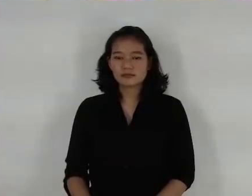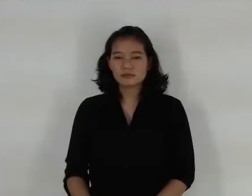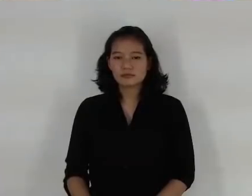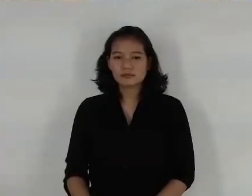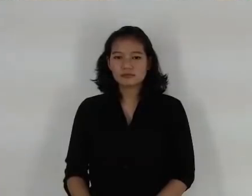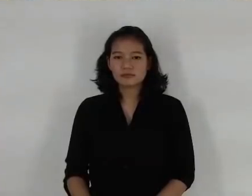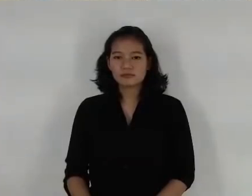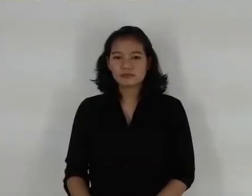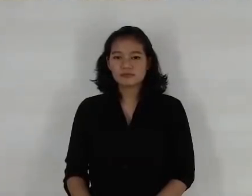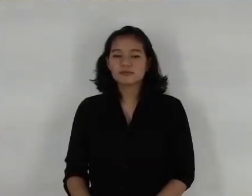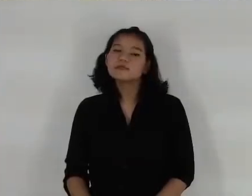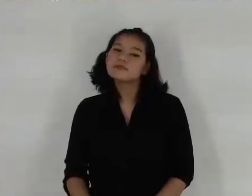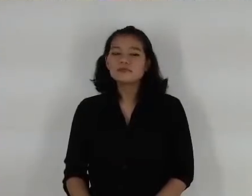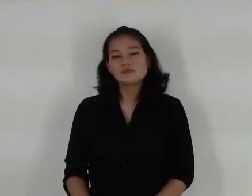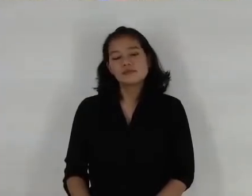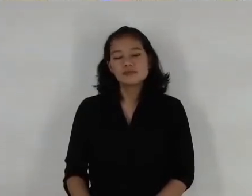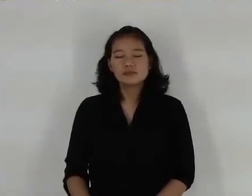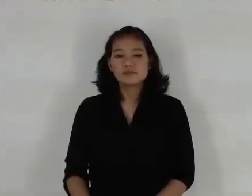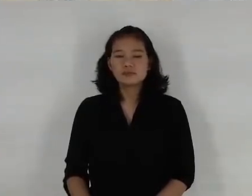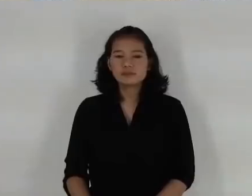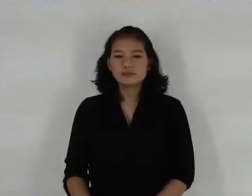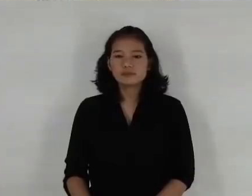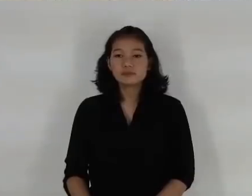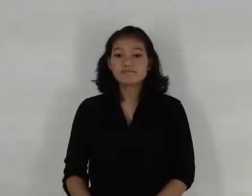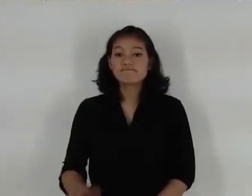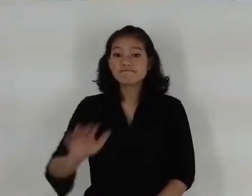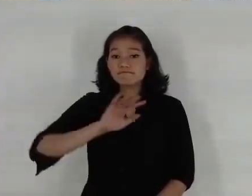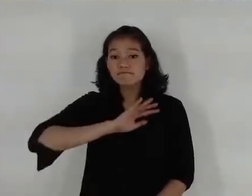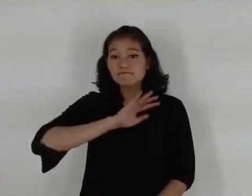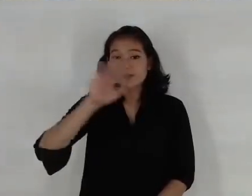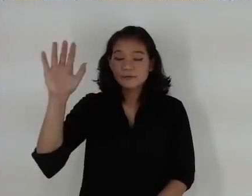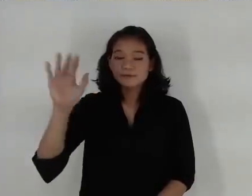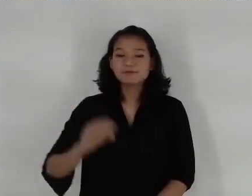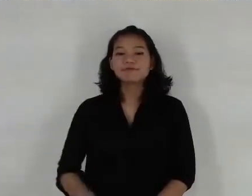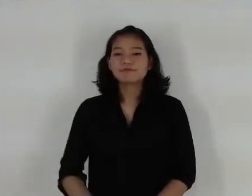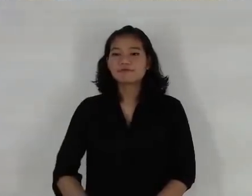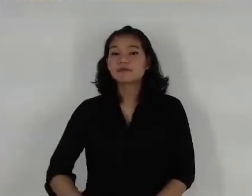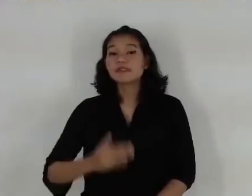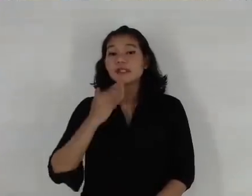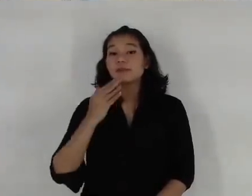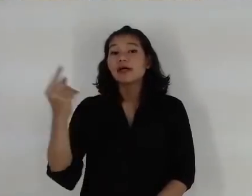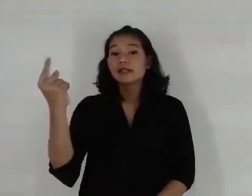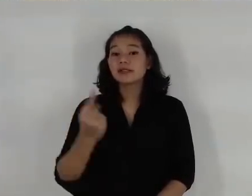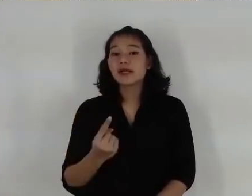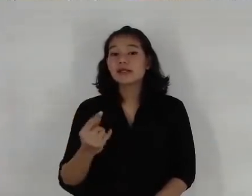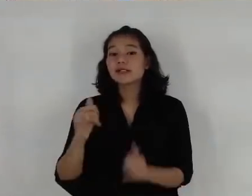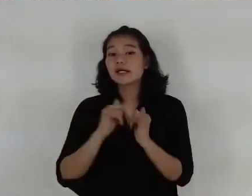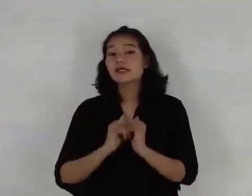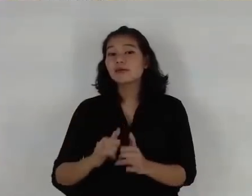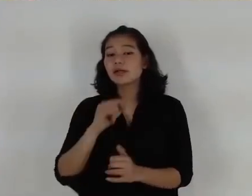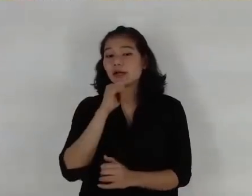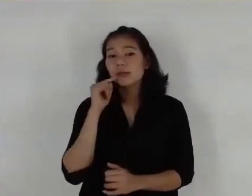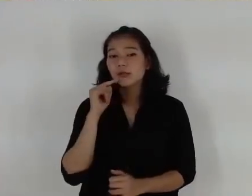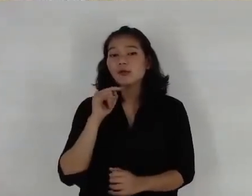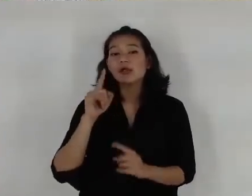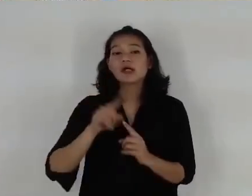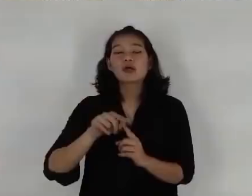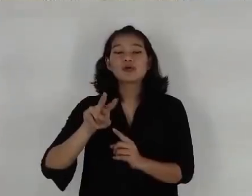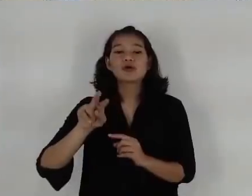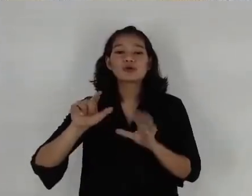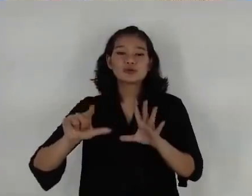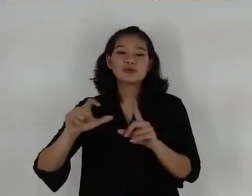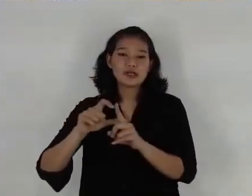hai cukup shalom alaihim Selamat datang di ibadah Minggu 27